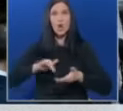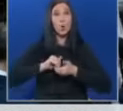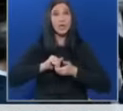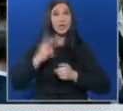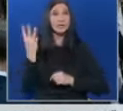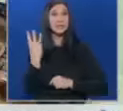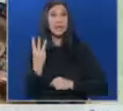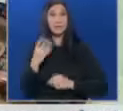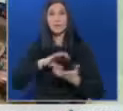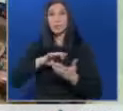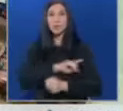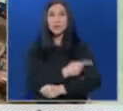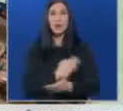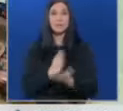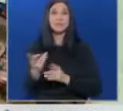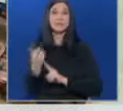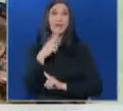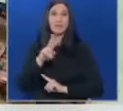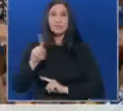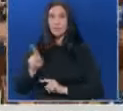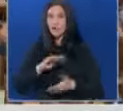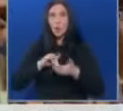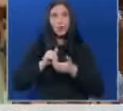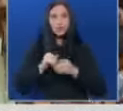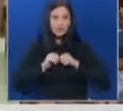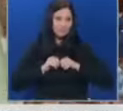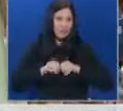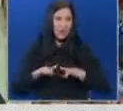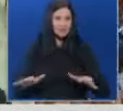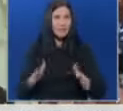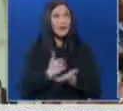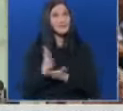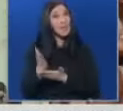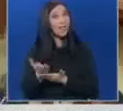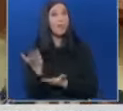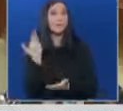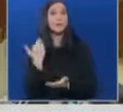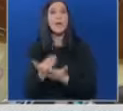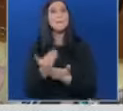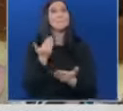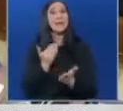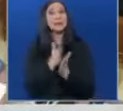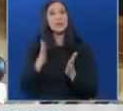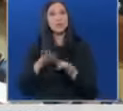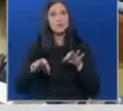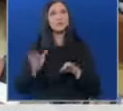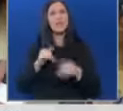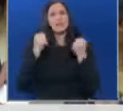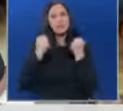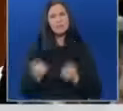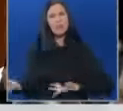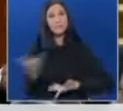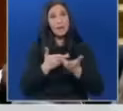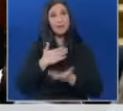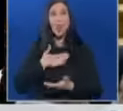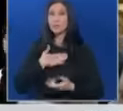третата политическа сила. През 2021 коалицията се разпадна и вариантът беше предсрочни избори. След тежки преговори беше